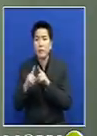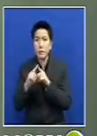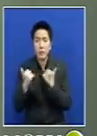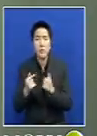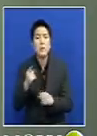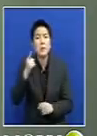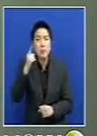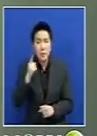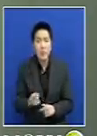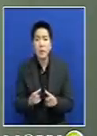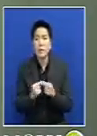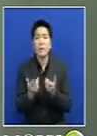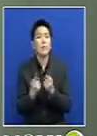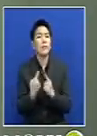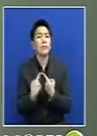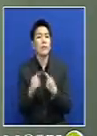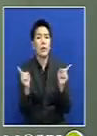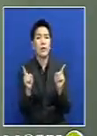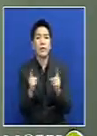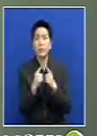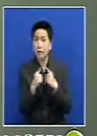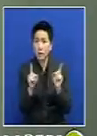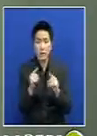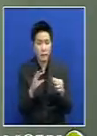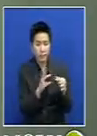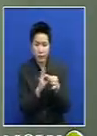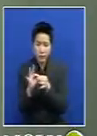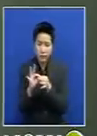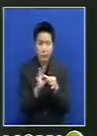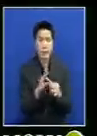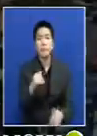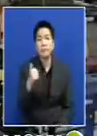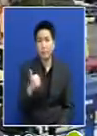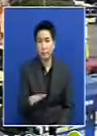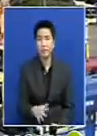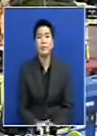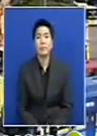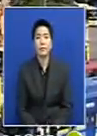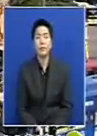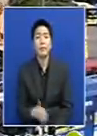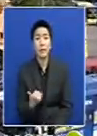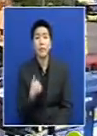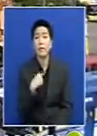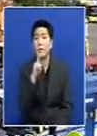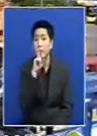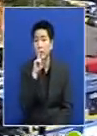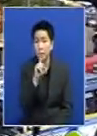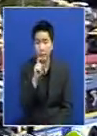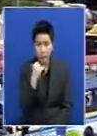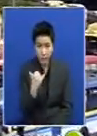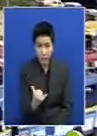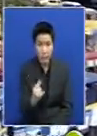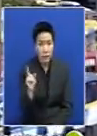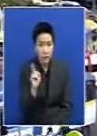เป็นคนละเรื่องกันนะฮะแล้วมันไม่สามารถที่จะเชื่อมโยงกันได ้คำถามที่แหลมคมณปัจจุบันก็